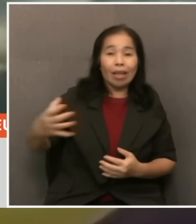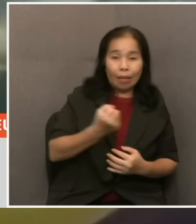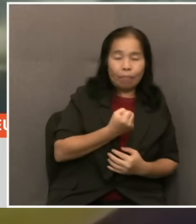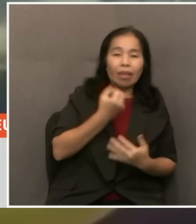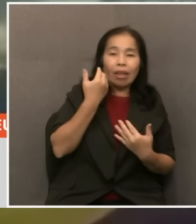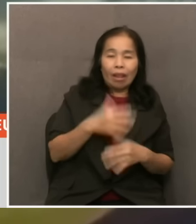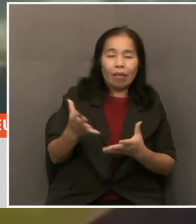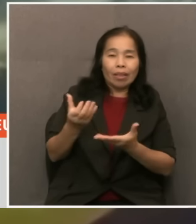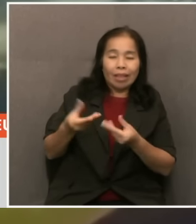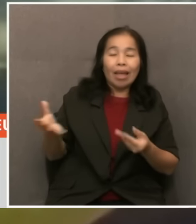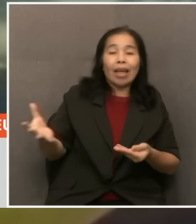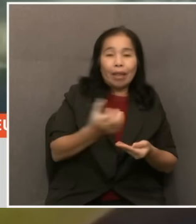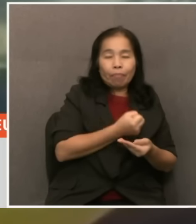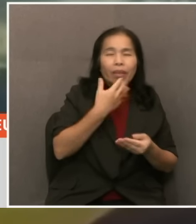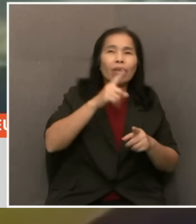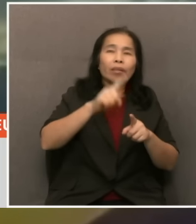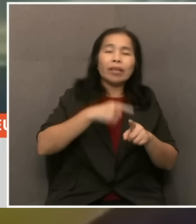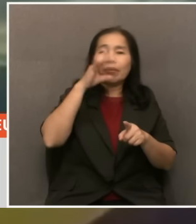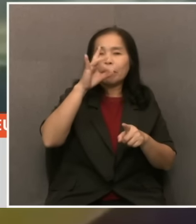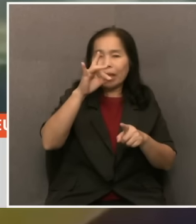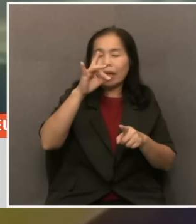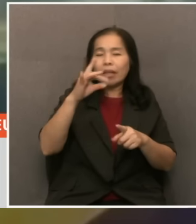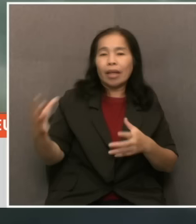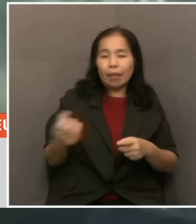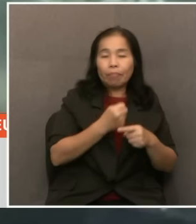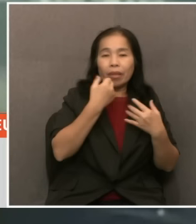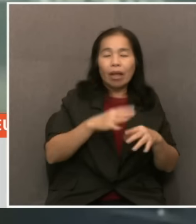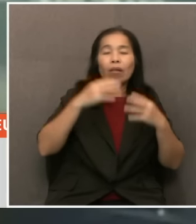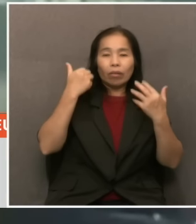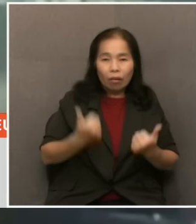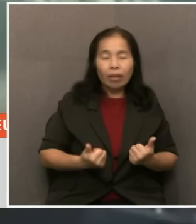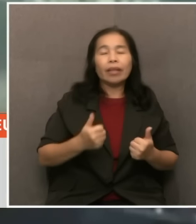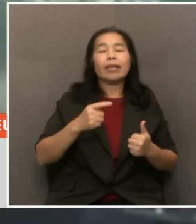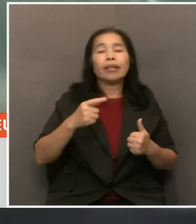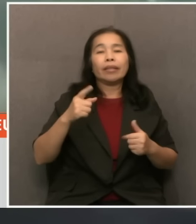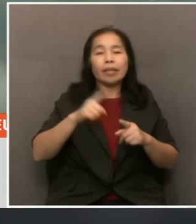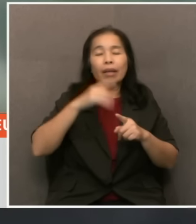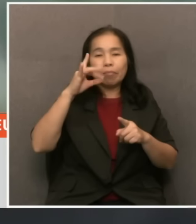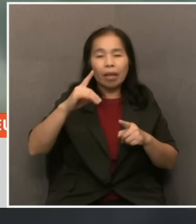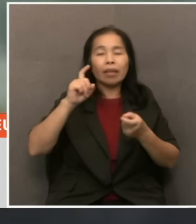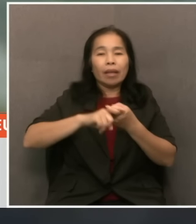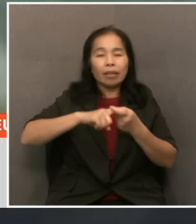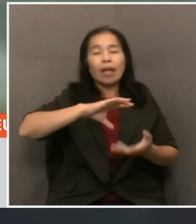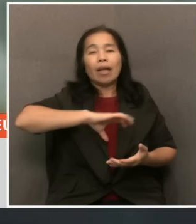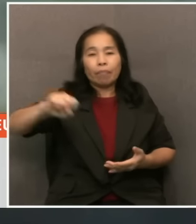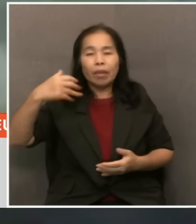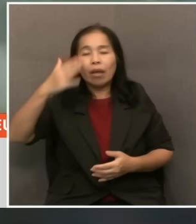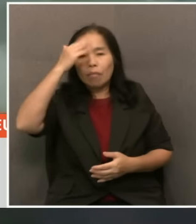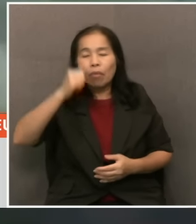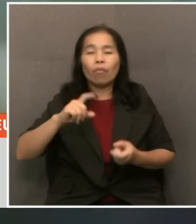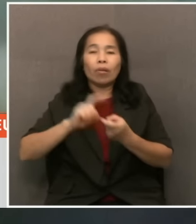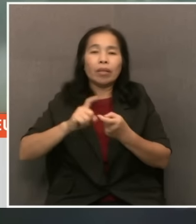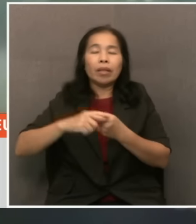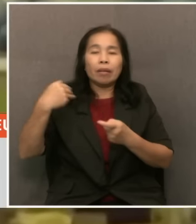จมตีสายฟ้าแลบเมื่อเดือนสิงหาคมที่ผ่านมาไปแล้วกว่า40%เนื่องจากกองทัพรัสเซียเริ่มการโจมตีตอบโต้